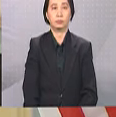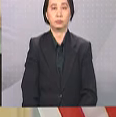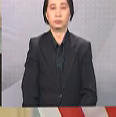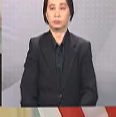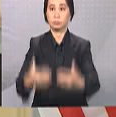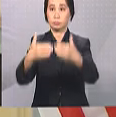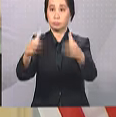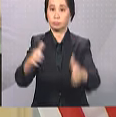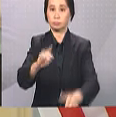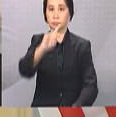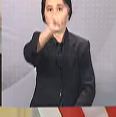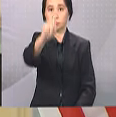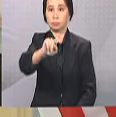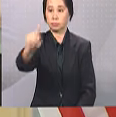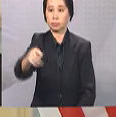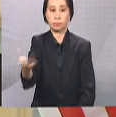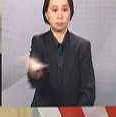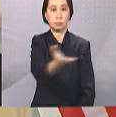buka kepada soalan.